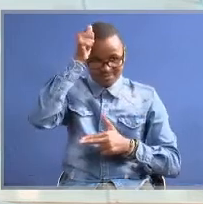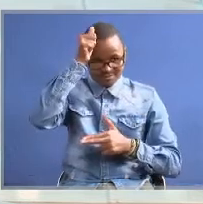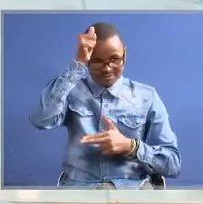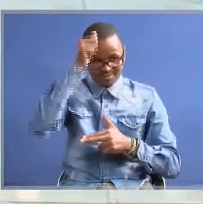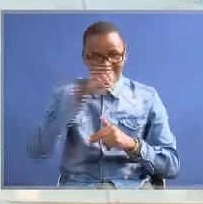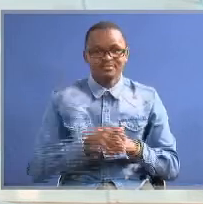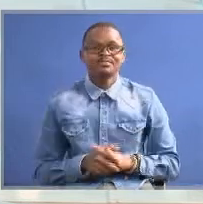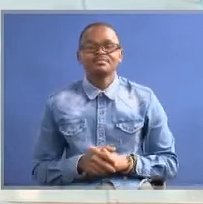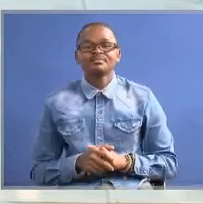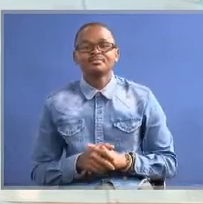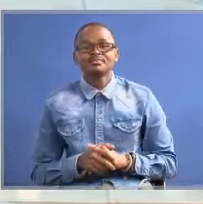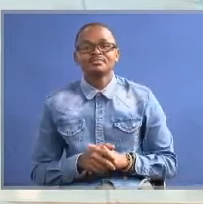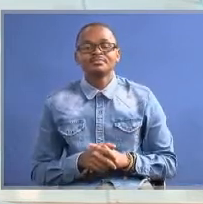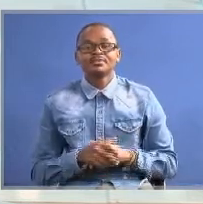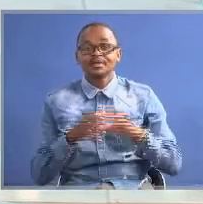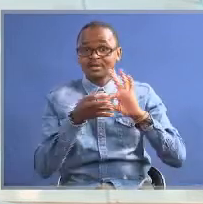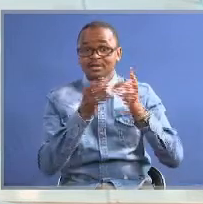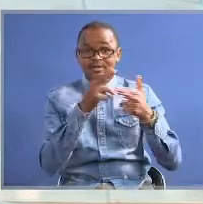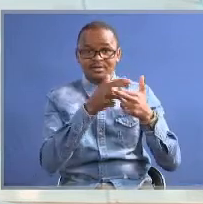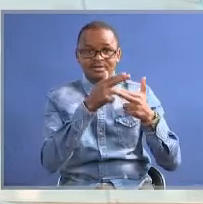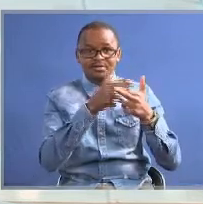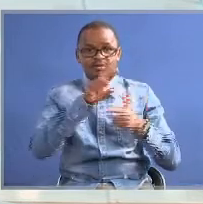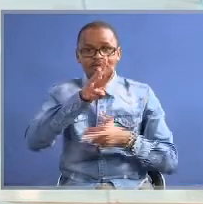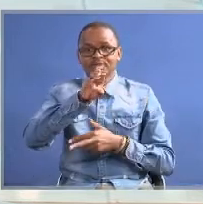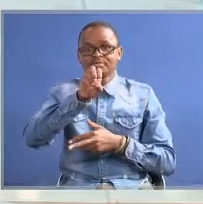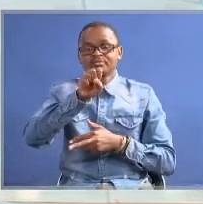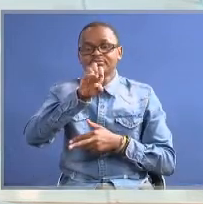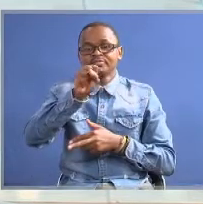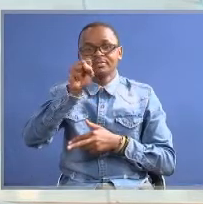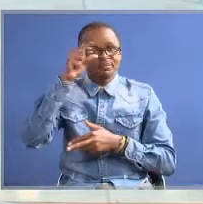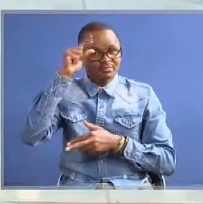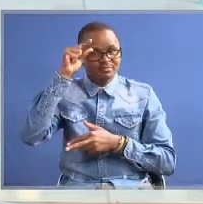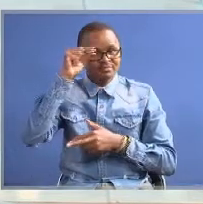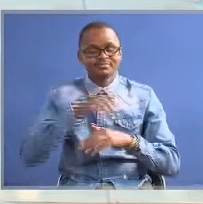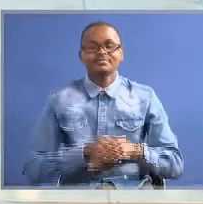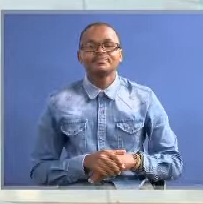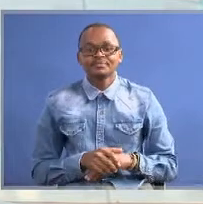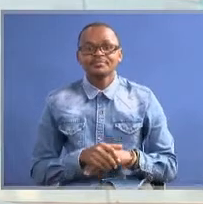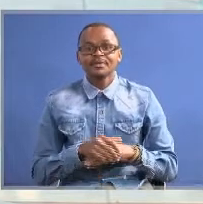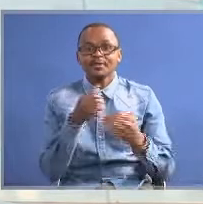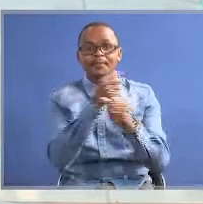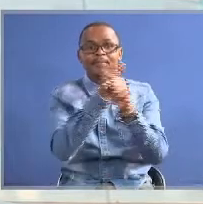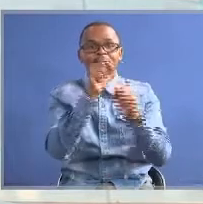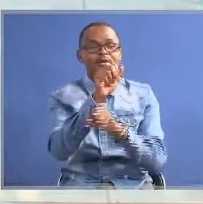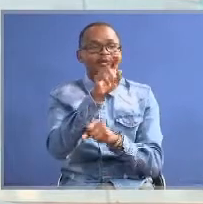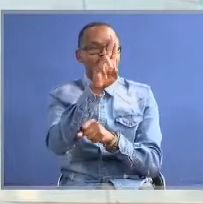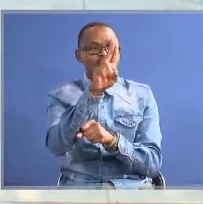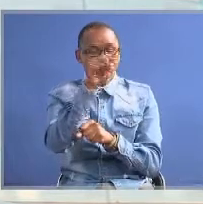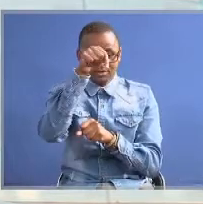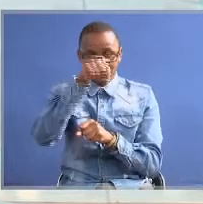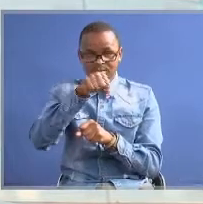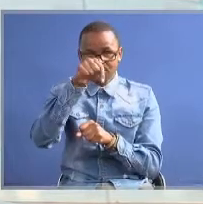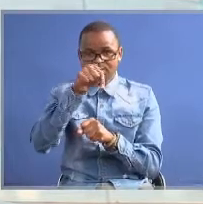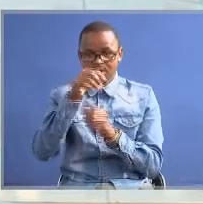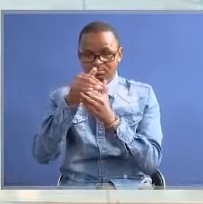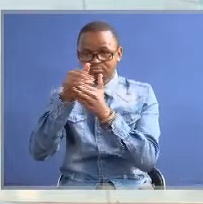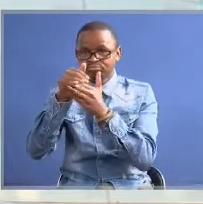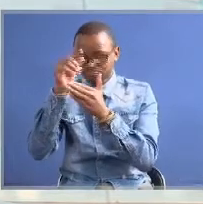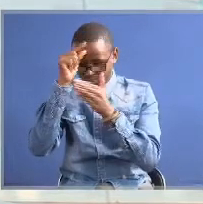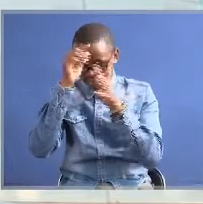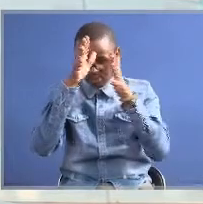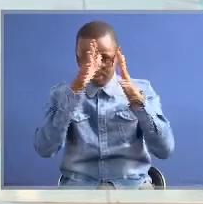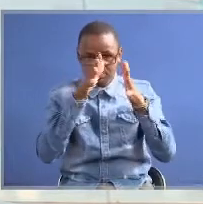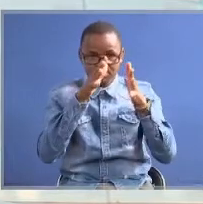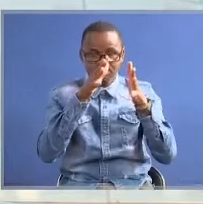Nas Mwania. Mtangazaji kwa lugha ya ishara ni Moses Getonga. Rais Uhuru Kenyatta hii leo ameongoza